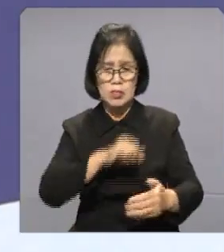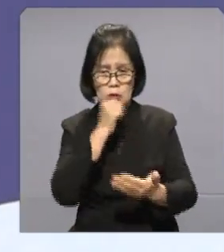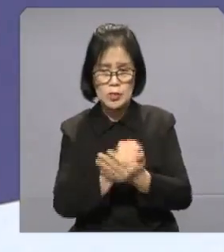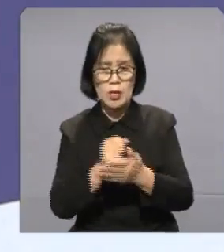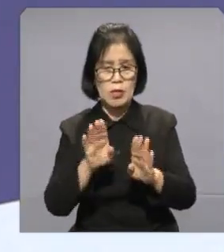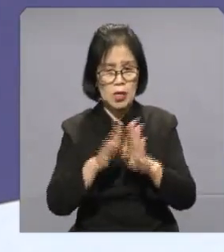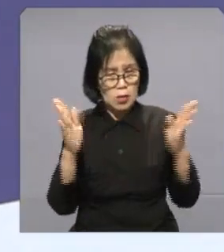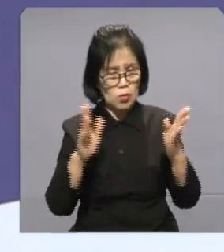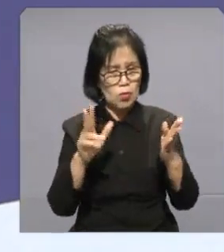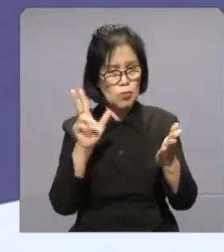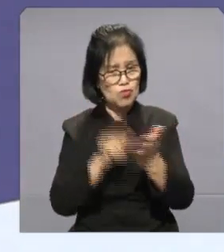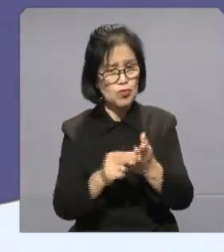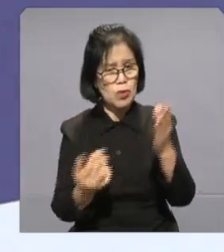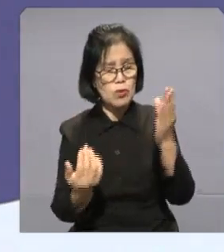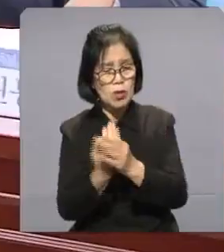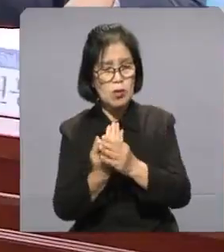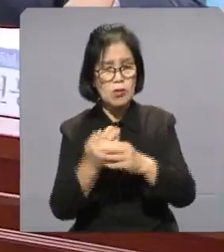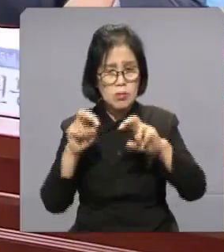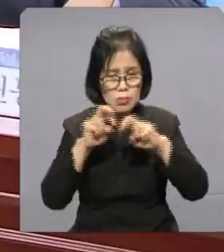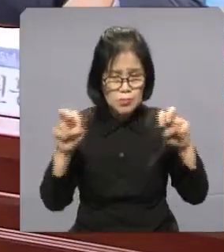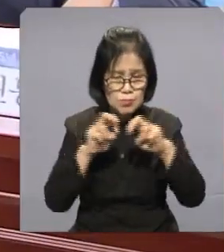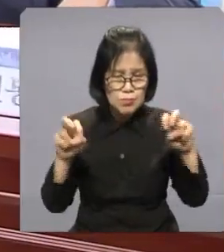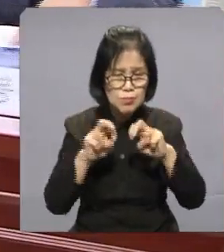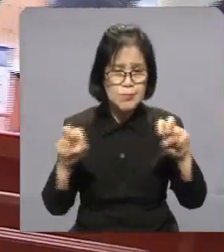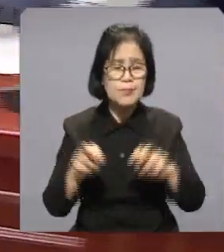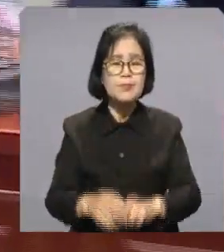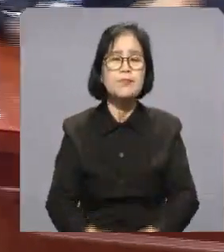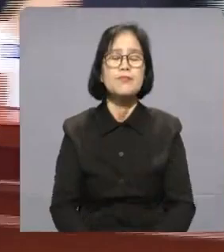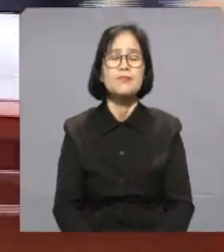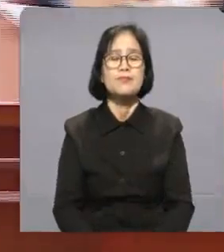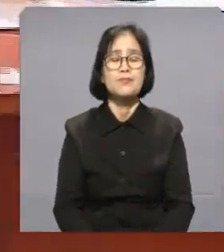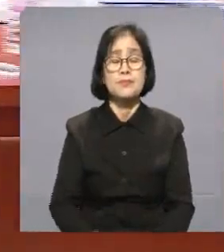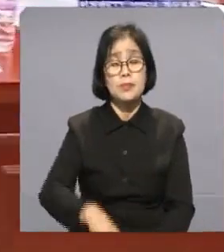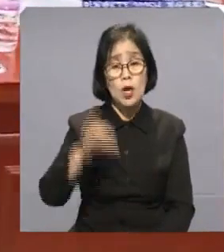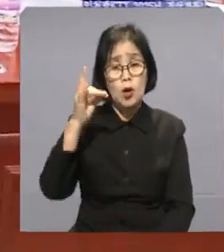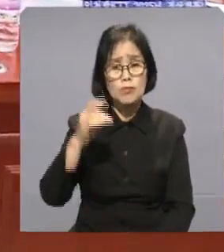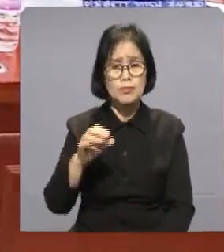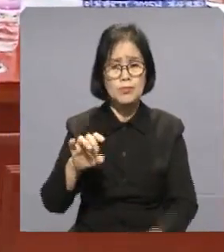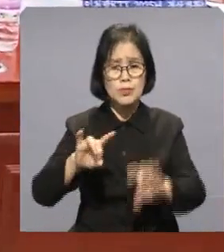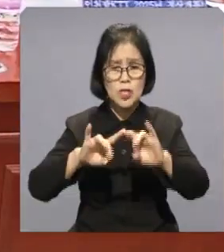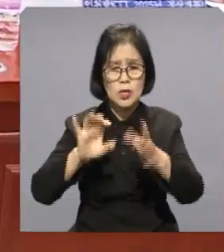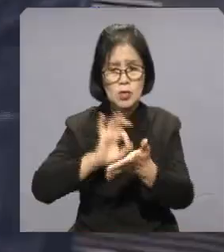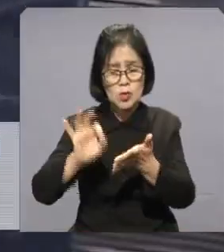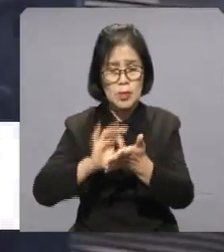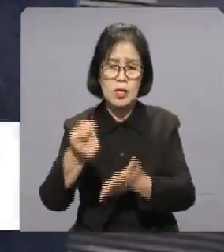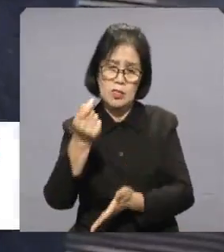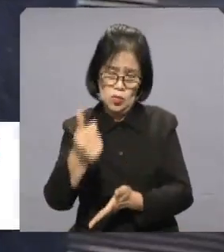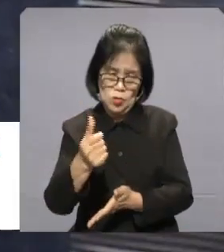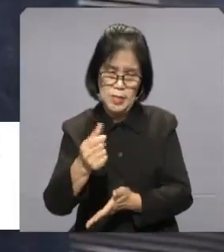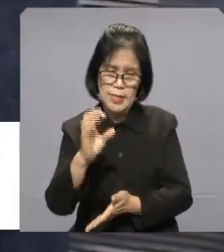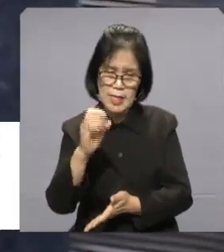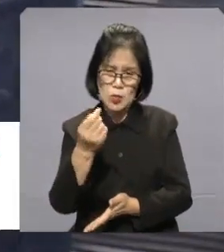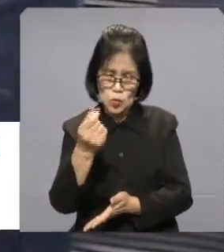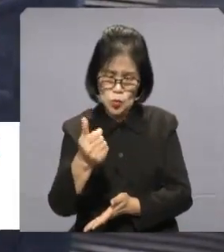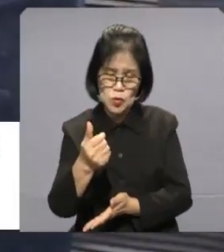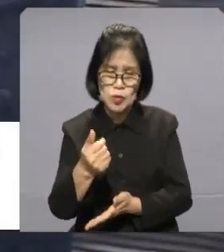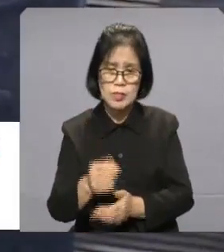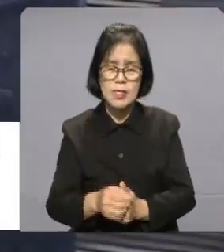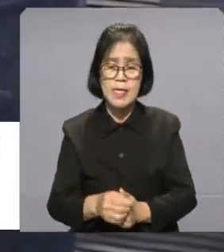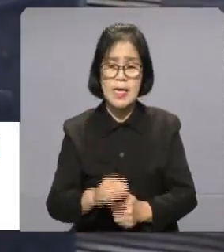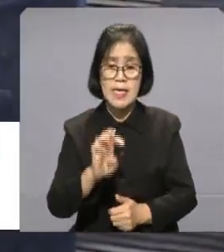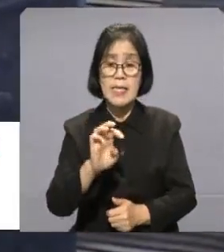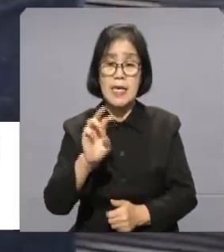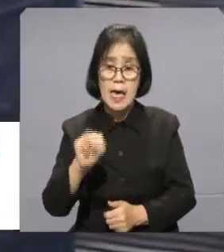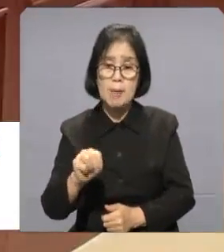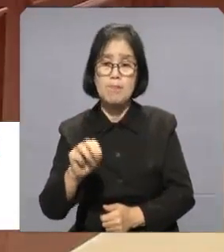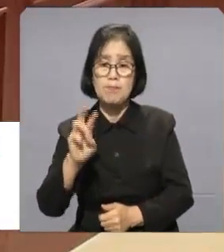개통에 차질을 빚게 된 점을 짚고 나섰습니다. 당초 전력 소비량이 낮아 저탄소 열차로 불리는